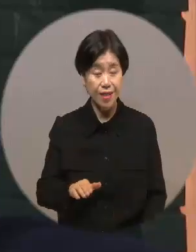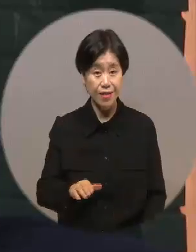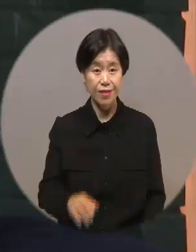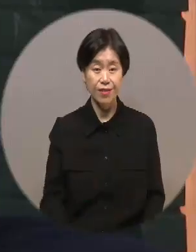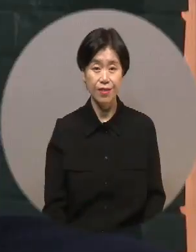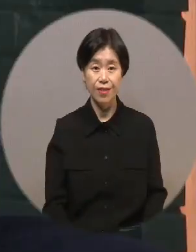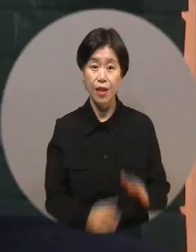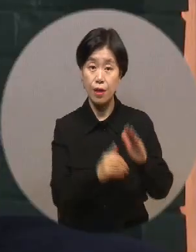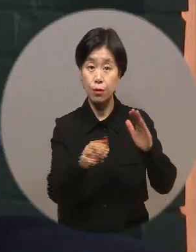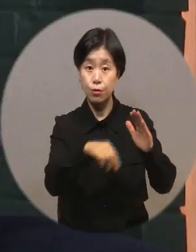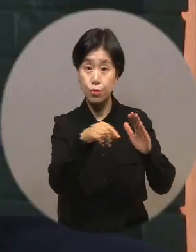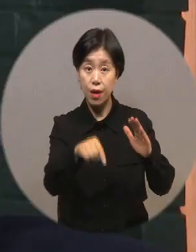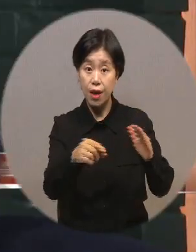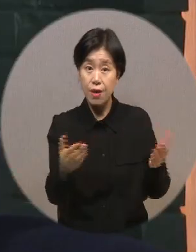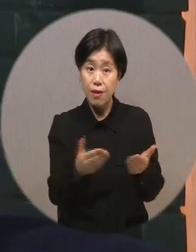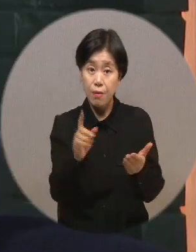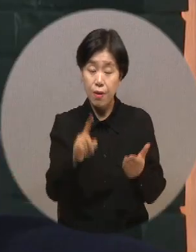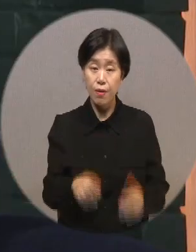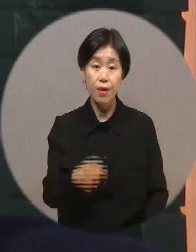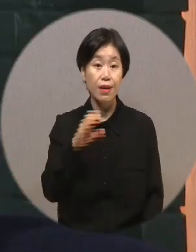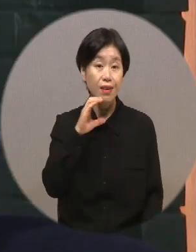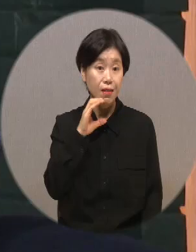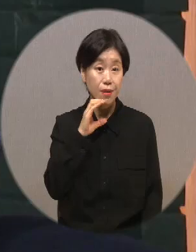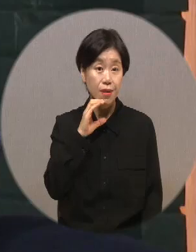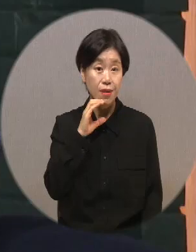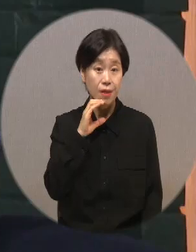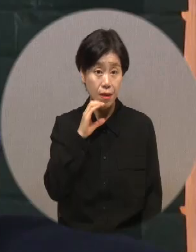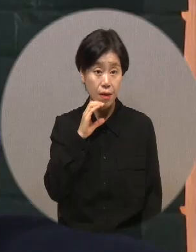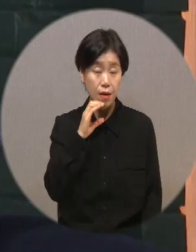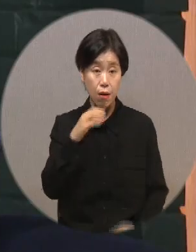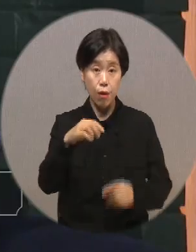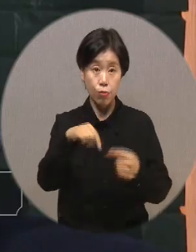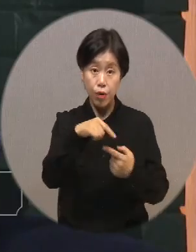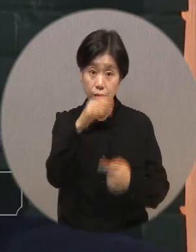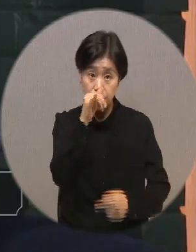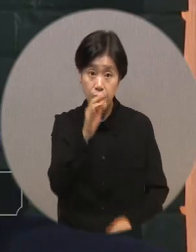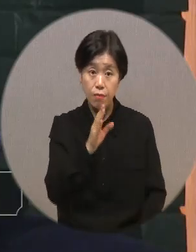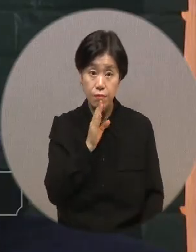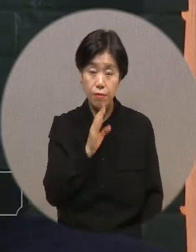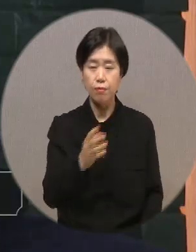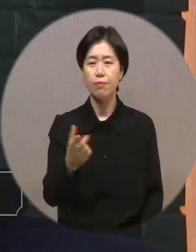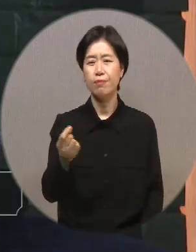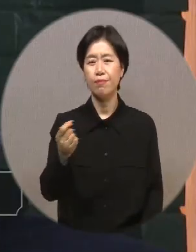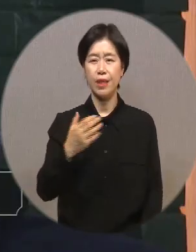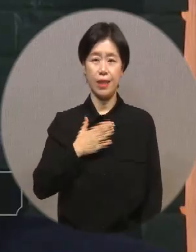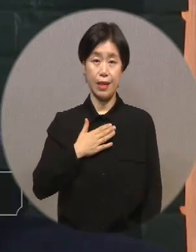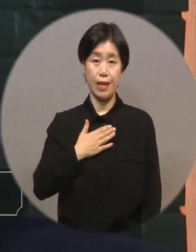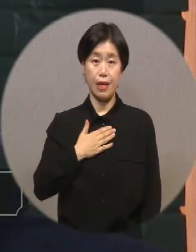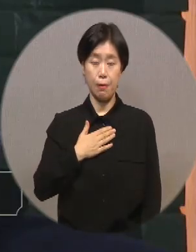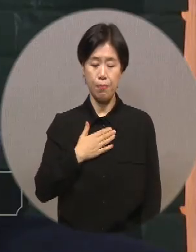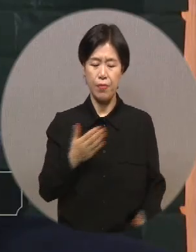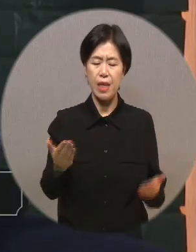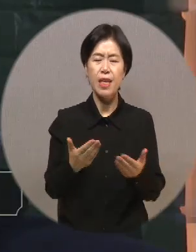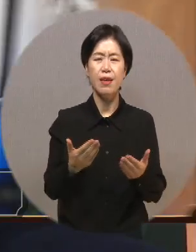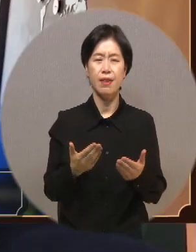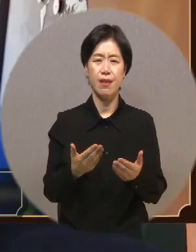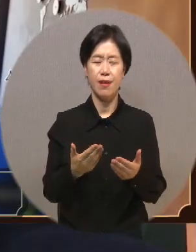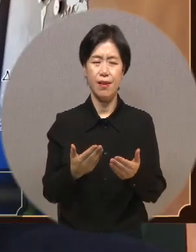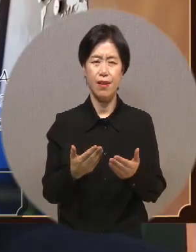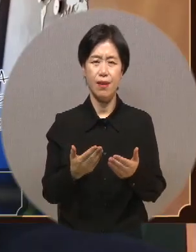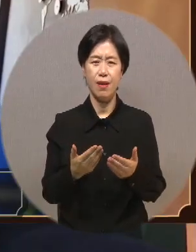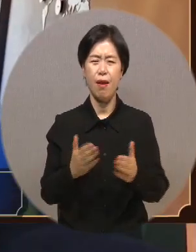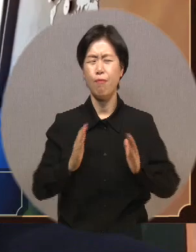뭐 요즘 뭐 흔히 시쳇말로 뭐 부캐 막 이런 얘기 많이 하잖아요. 그러니까 저한테 부캐가 좀 여러 가지가 있는데 그중 하나가 또